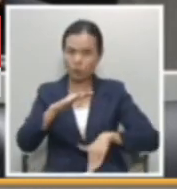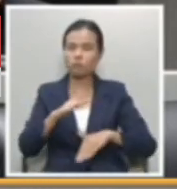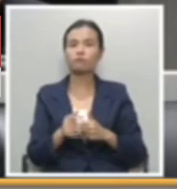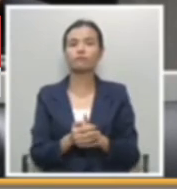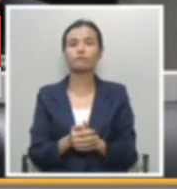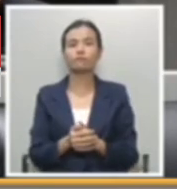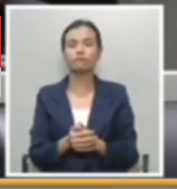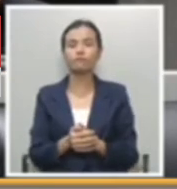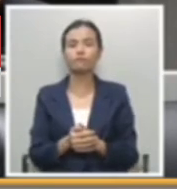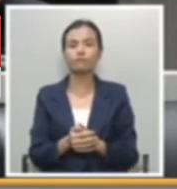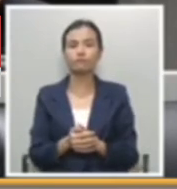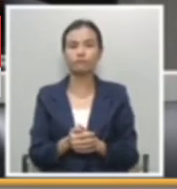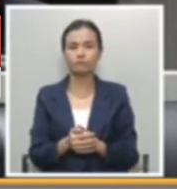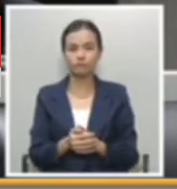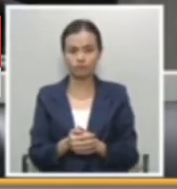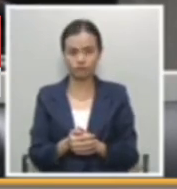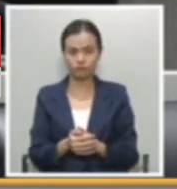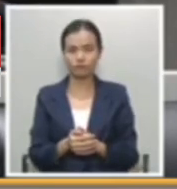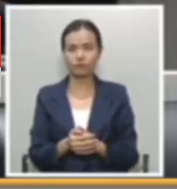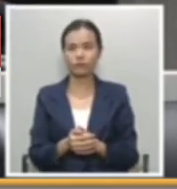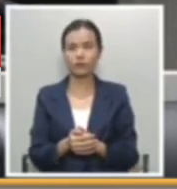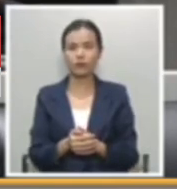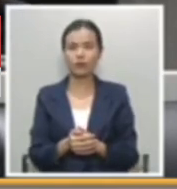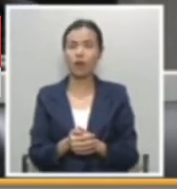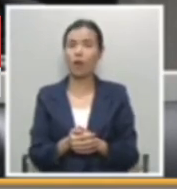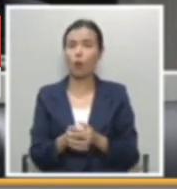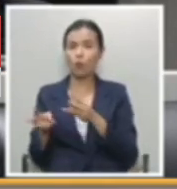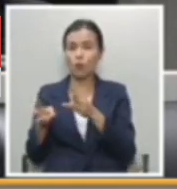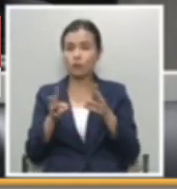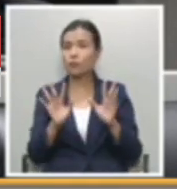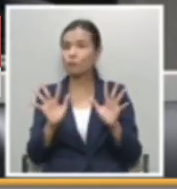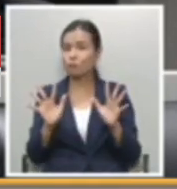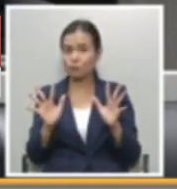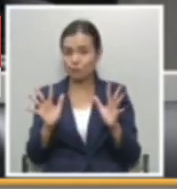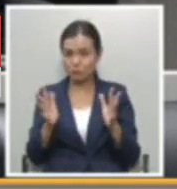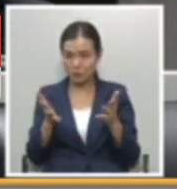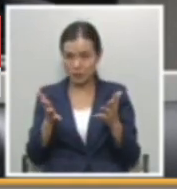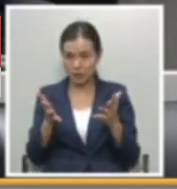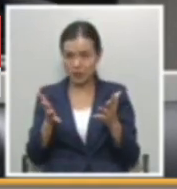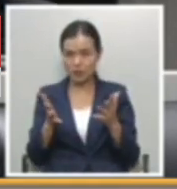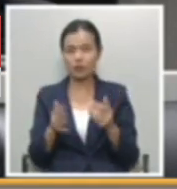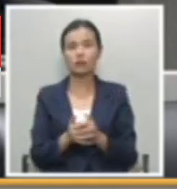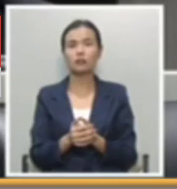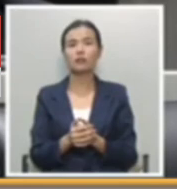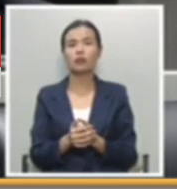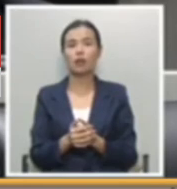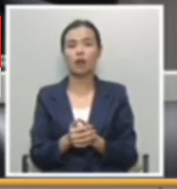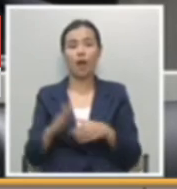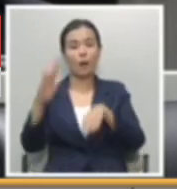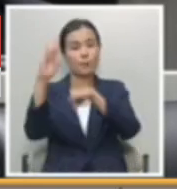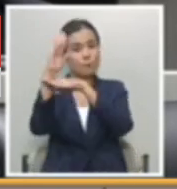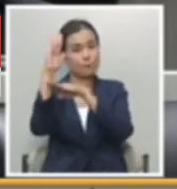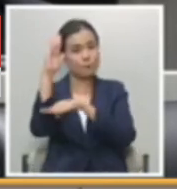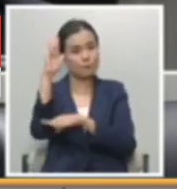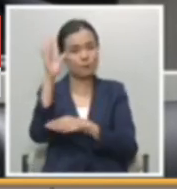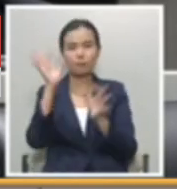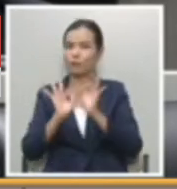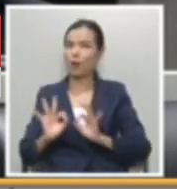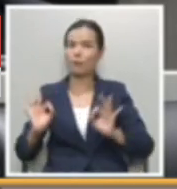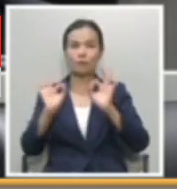ท่านประธานที่เคารพครับนอกจากนั้นแล้วเนี่ยนอกจากการไม่มีทิศทางแล้วเนี่ยยังไม่มีการเรียงลำดับความสำคัญ